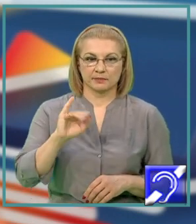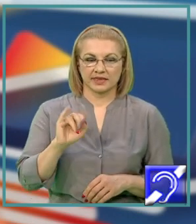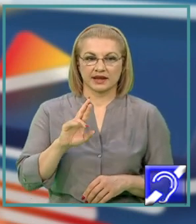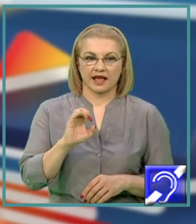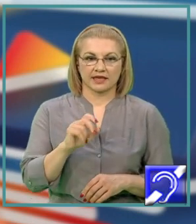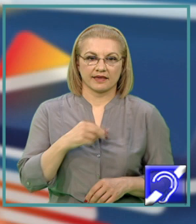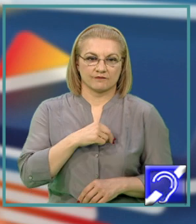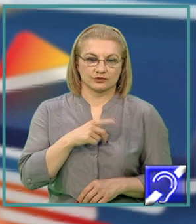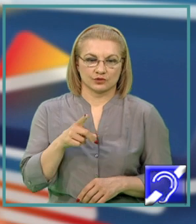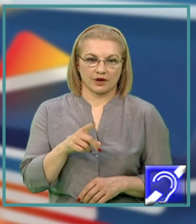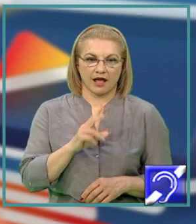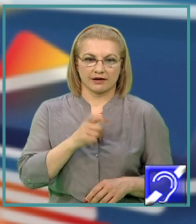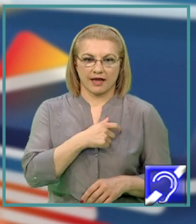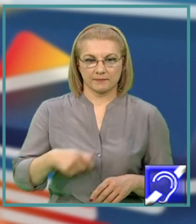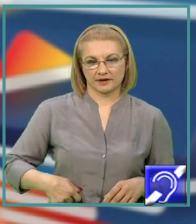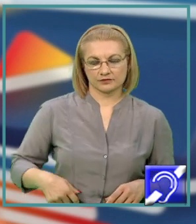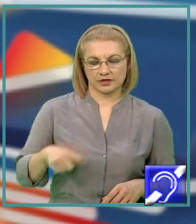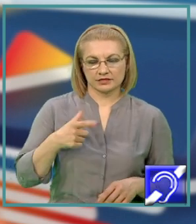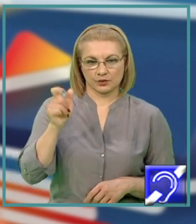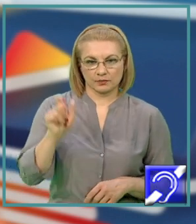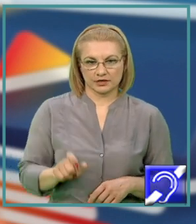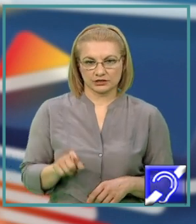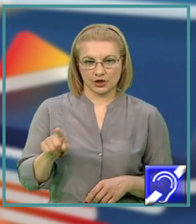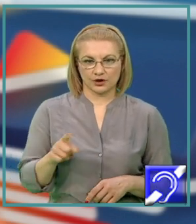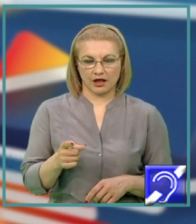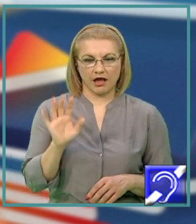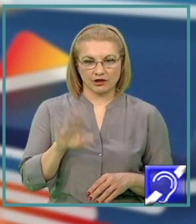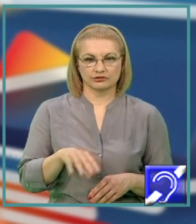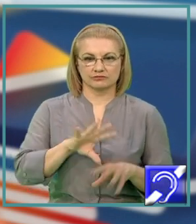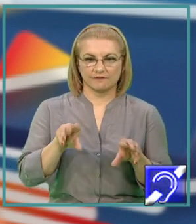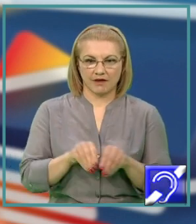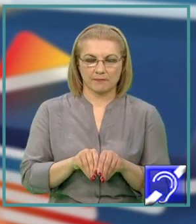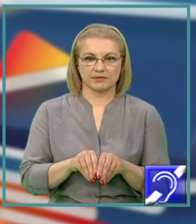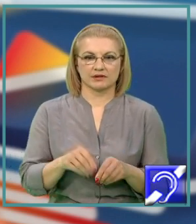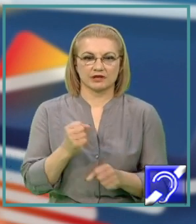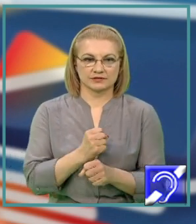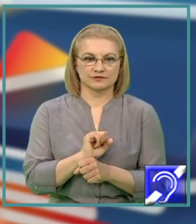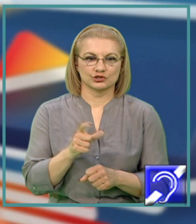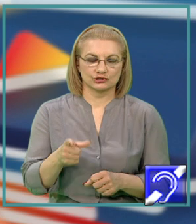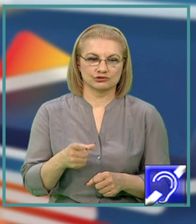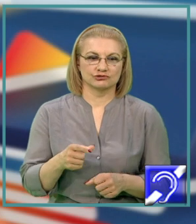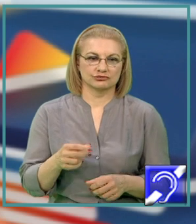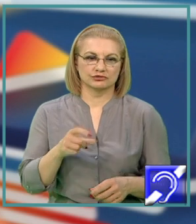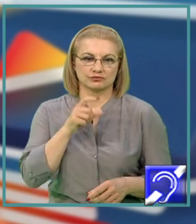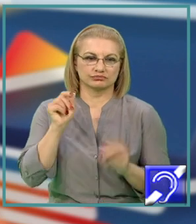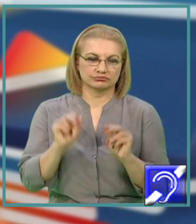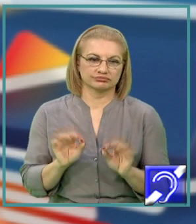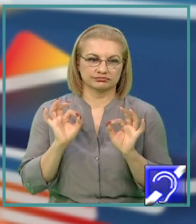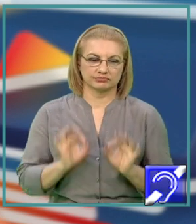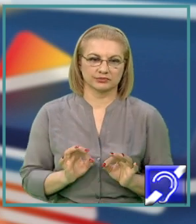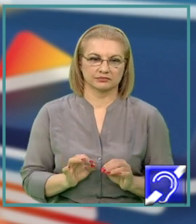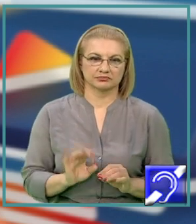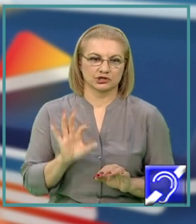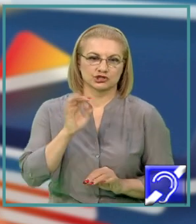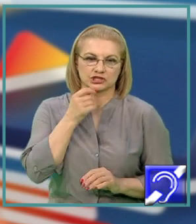la prefectură, e un personaj compus din familie, slujbă și cum se cădenie, de 50 de ani și mai